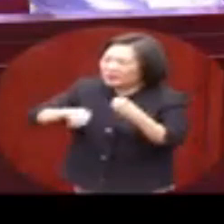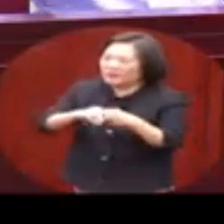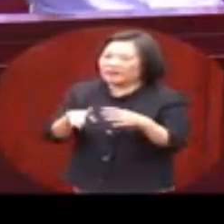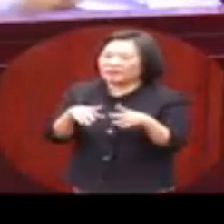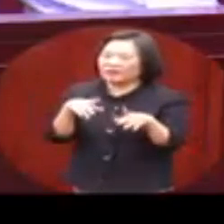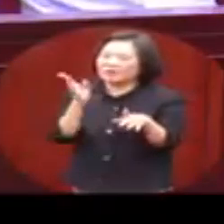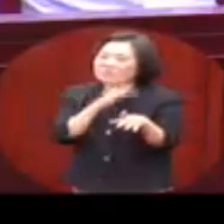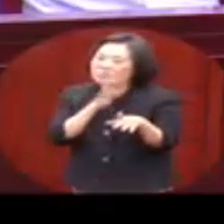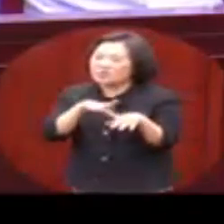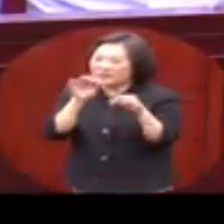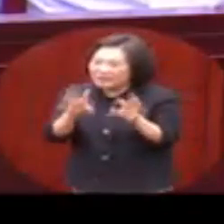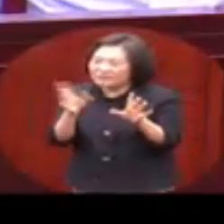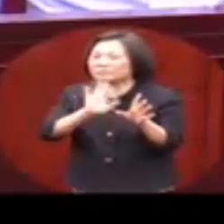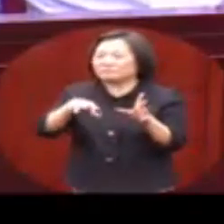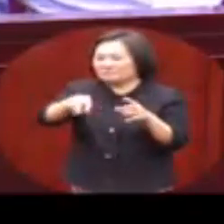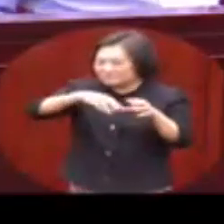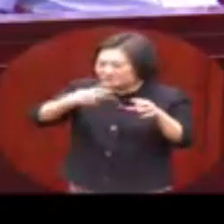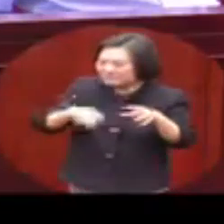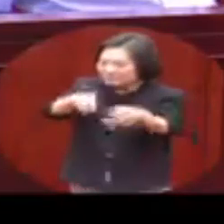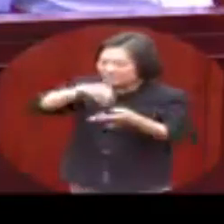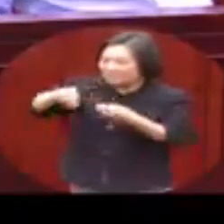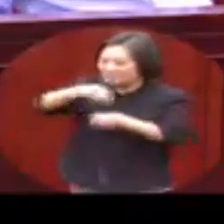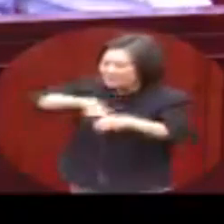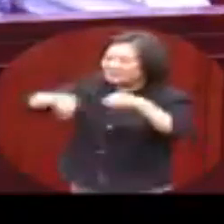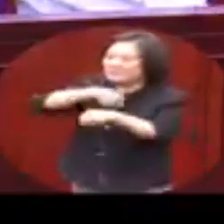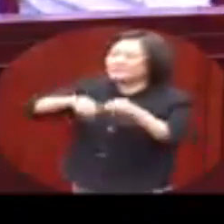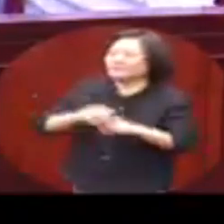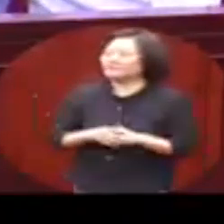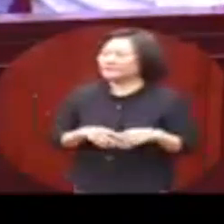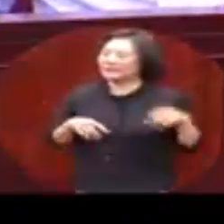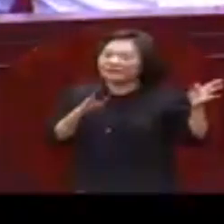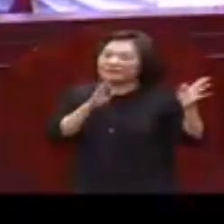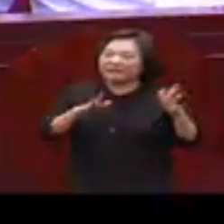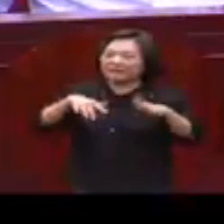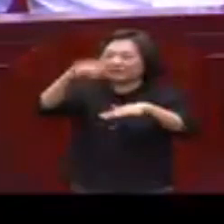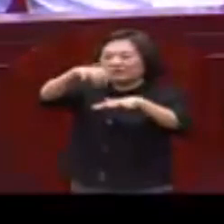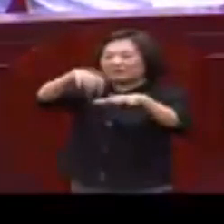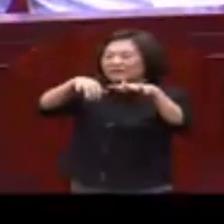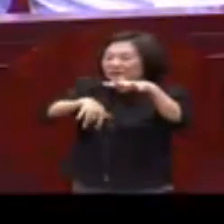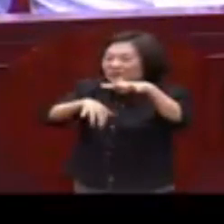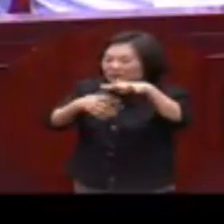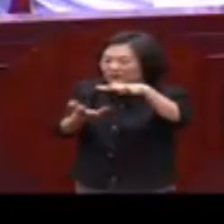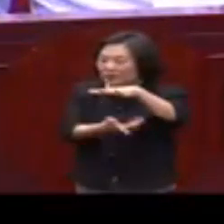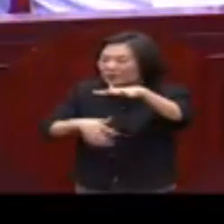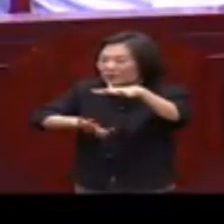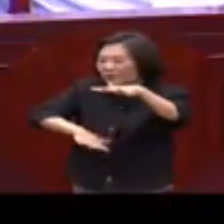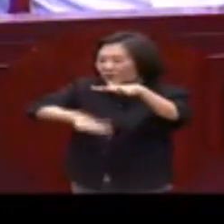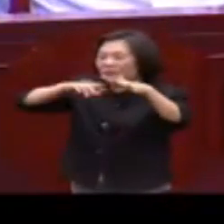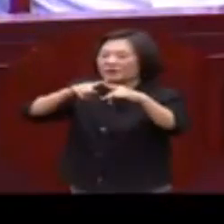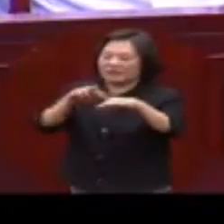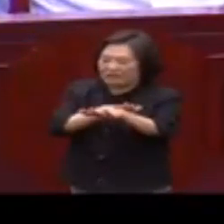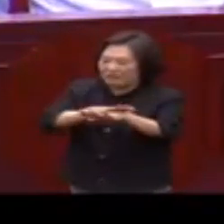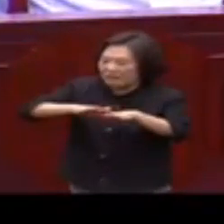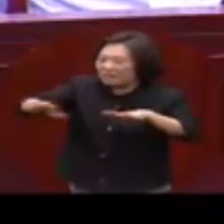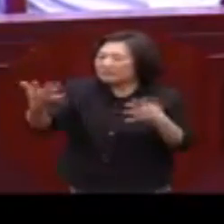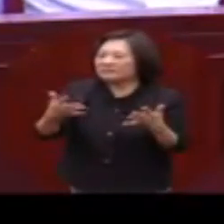写一个白皮书。那在这白皮书之下包括这个雨铺满这个透水铺面能源之丘这本